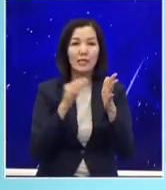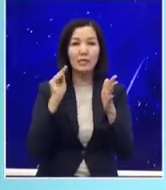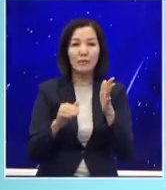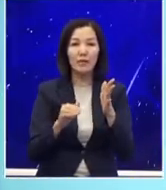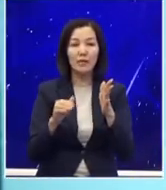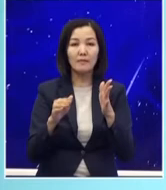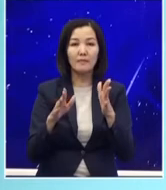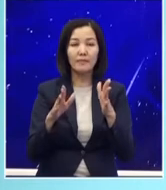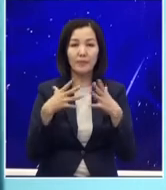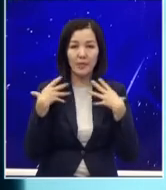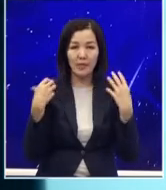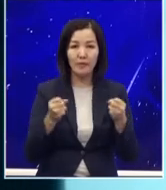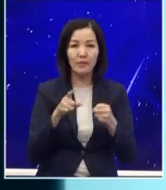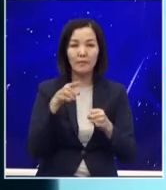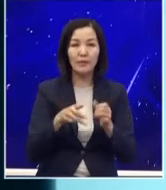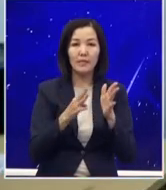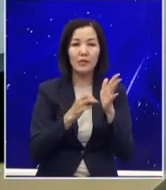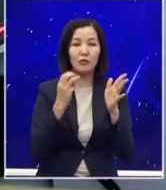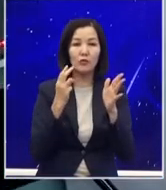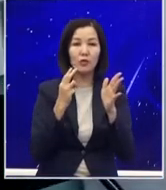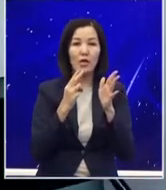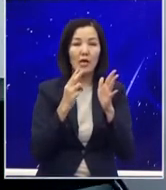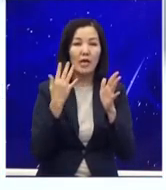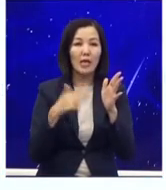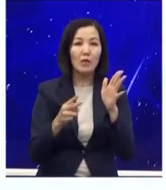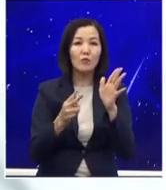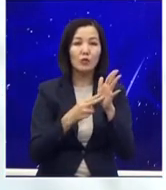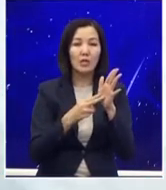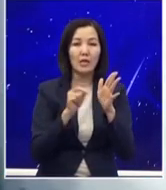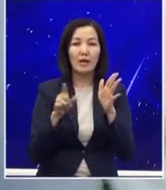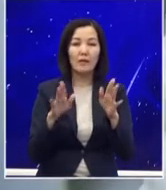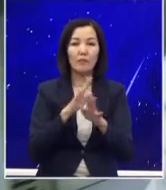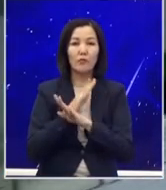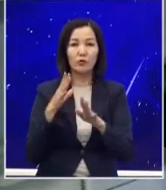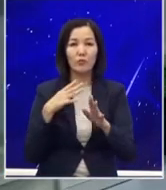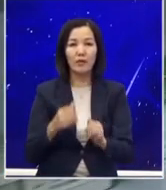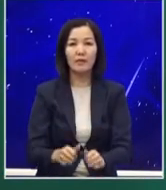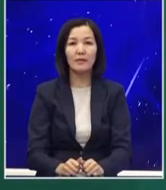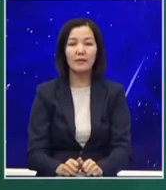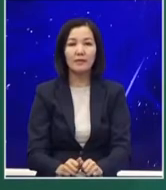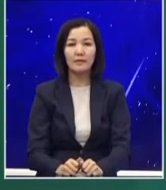жуығы дертті жеңіп шықса, 1857-сі көз жұмған.